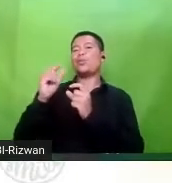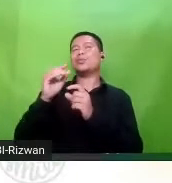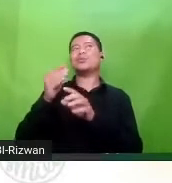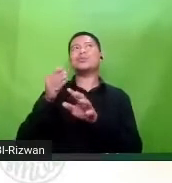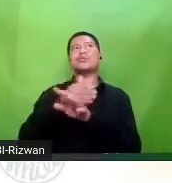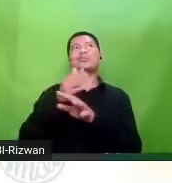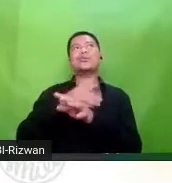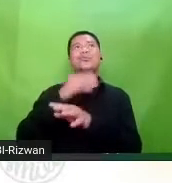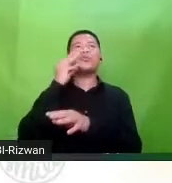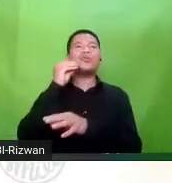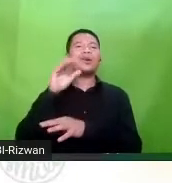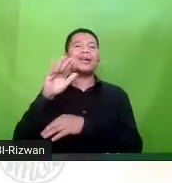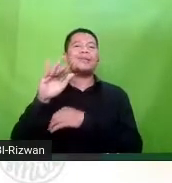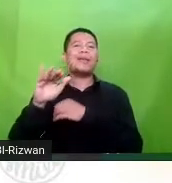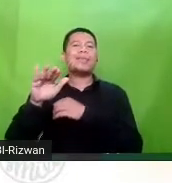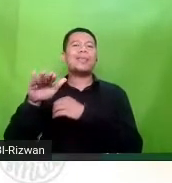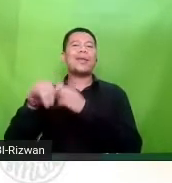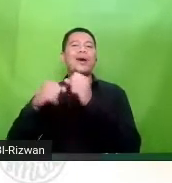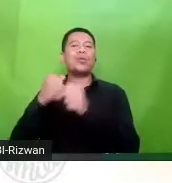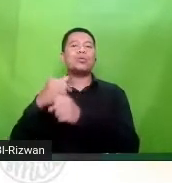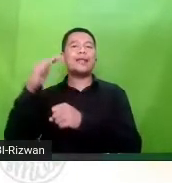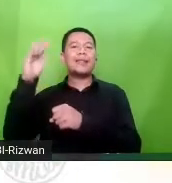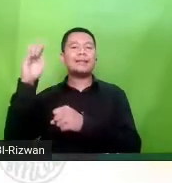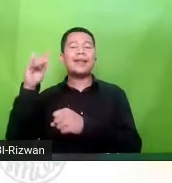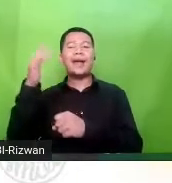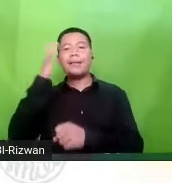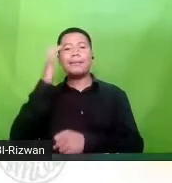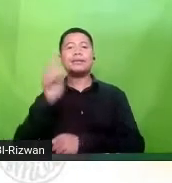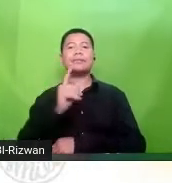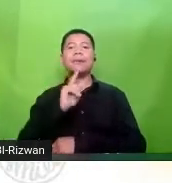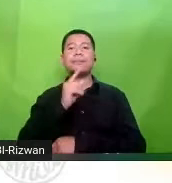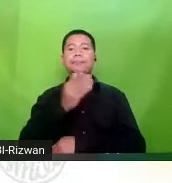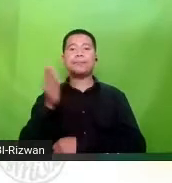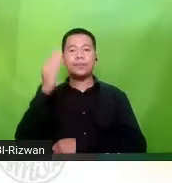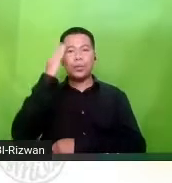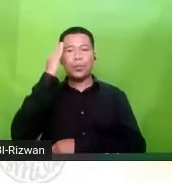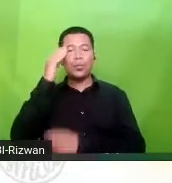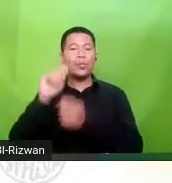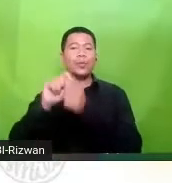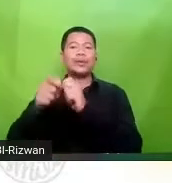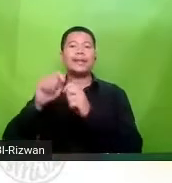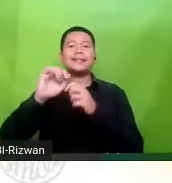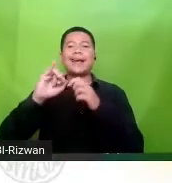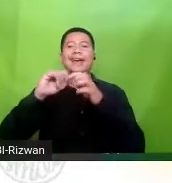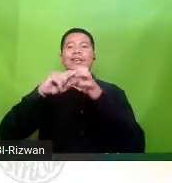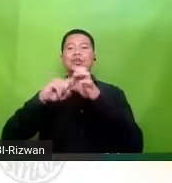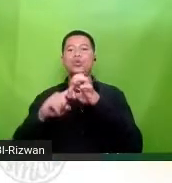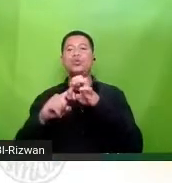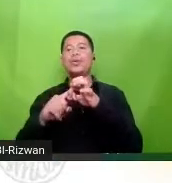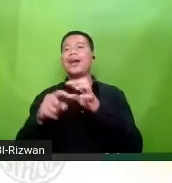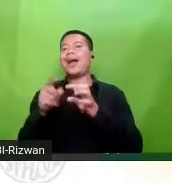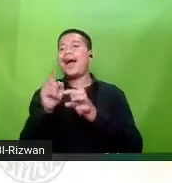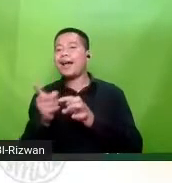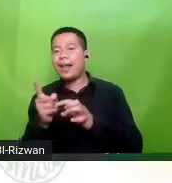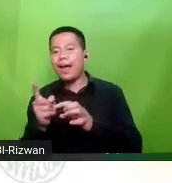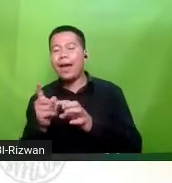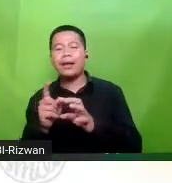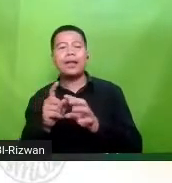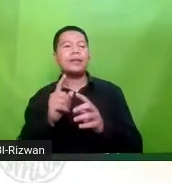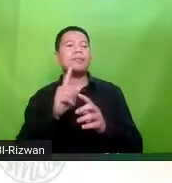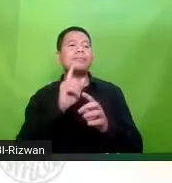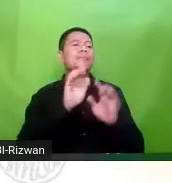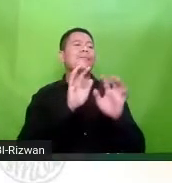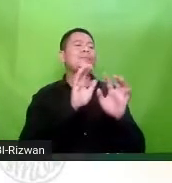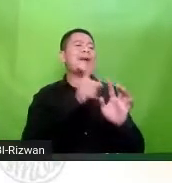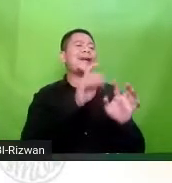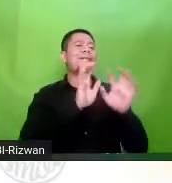atas. Kenapa? Karena kita tahu tes IQ yang ada dan banyak digunakan oleh